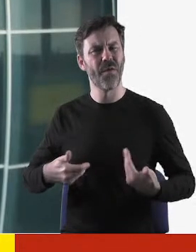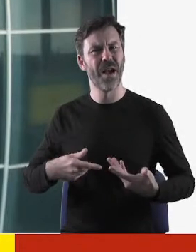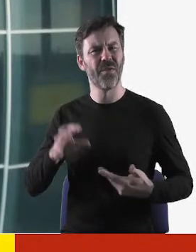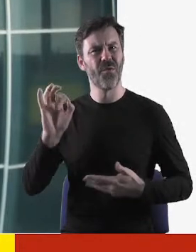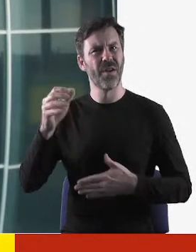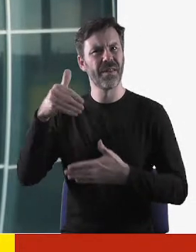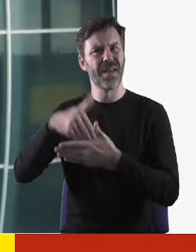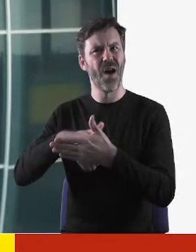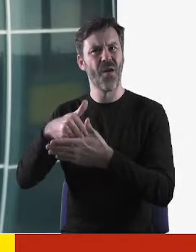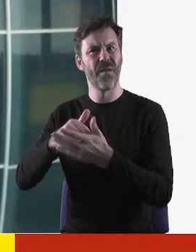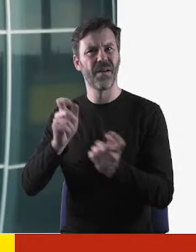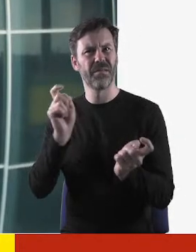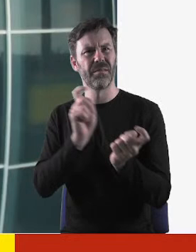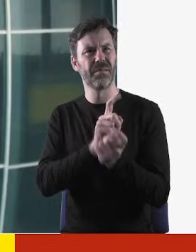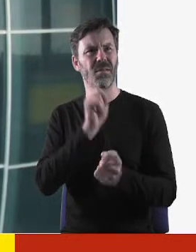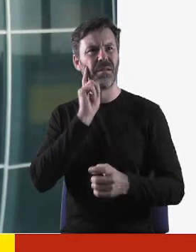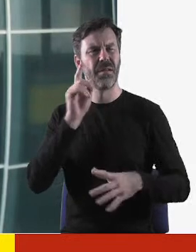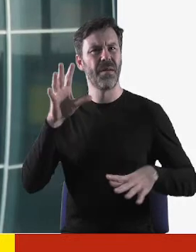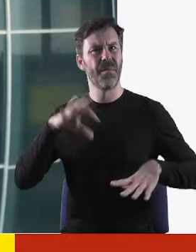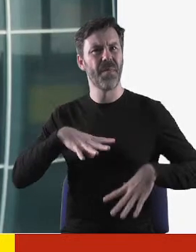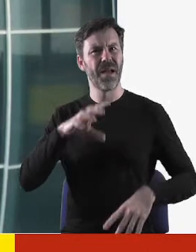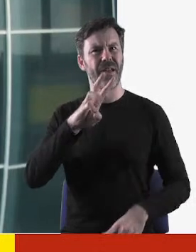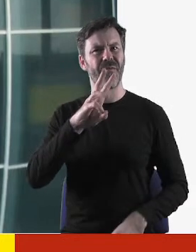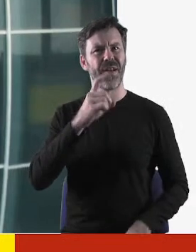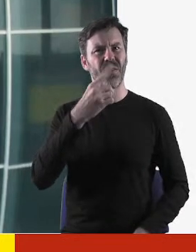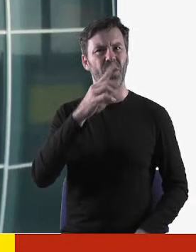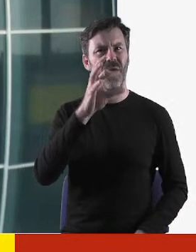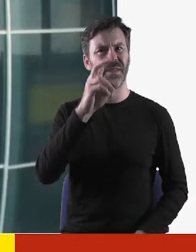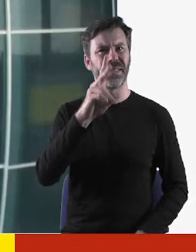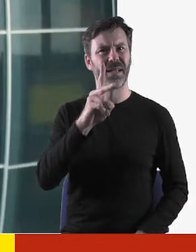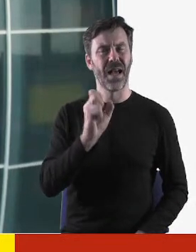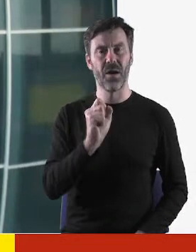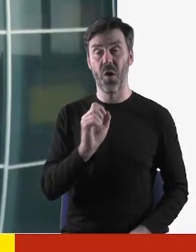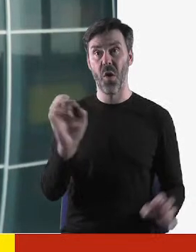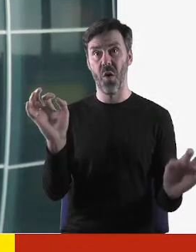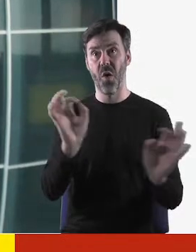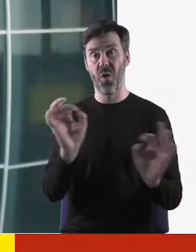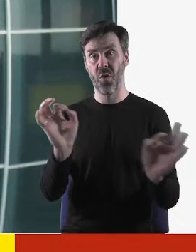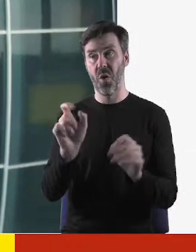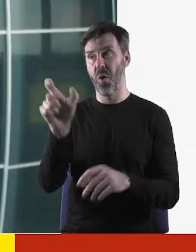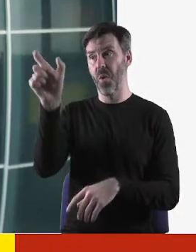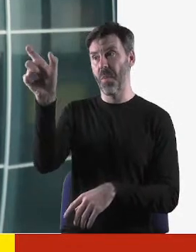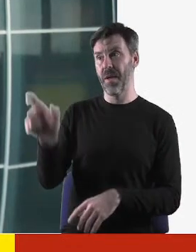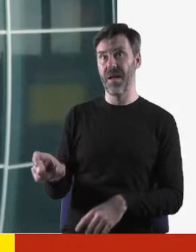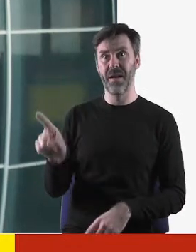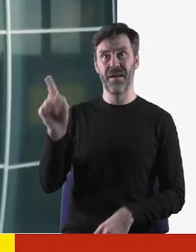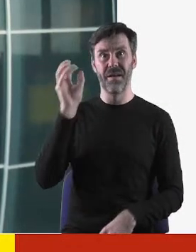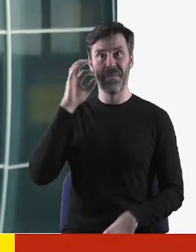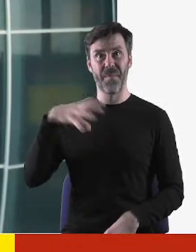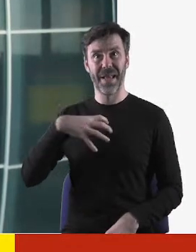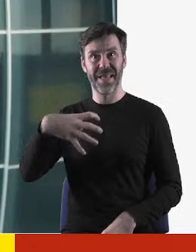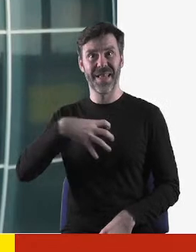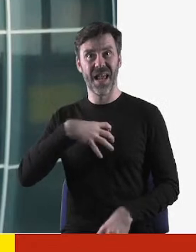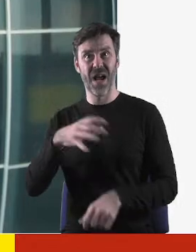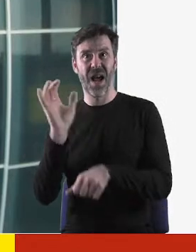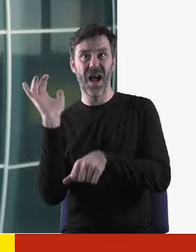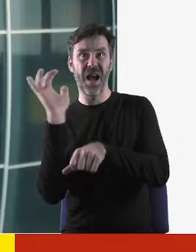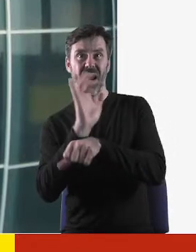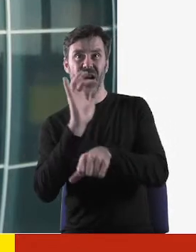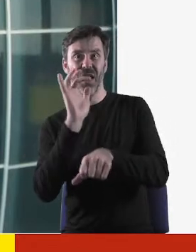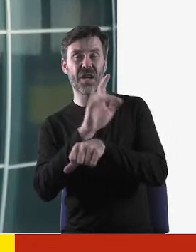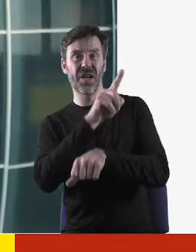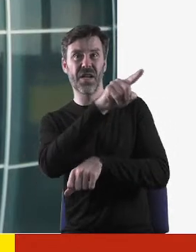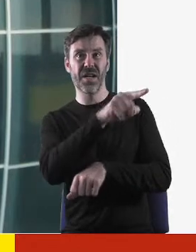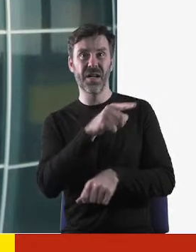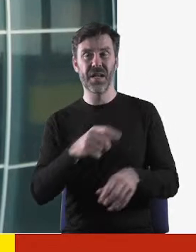przewodniczącej Wędrowskiej uważam za absolutnie skandaliczne. Nie może być tak, że dyrektor przekrzykuje przewodniczącą komisji,